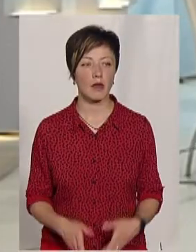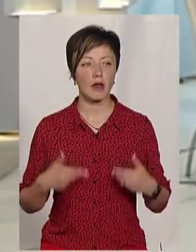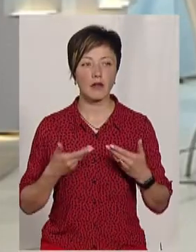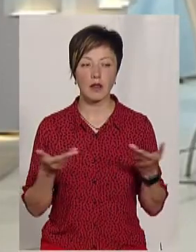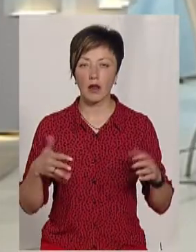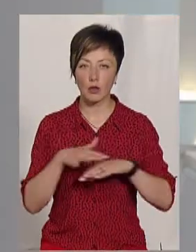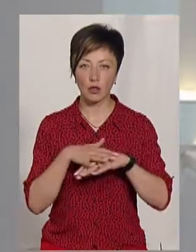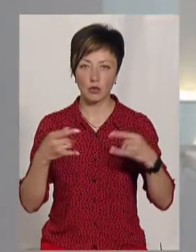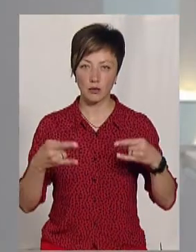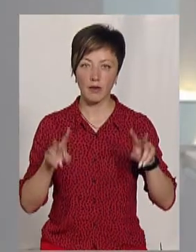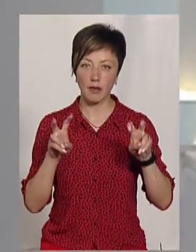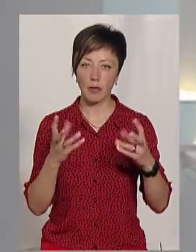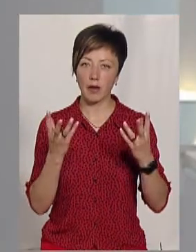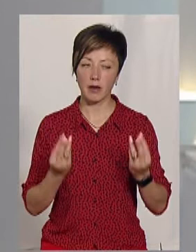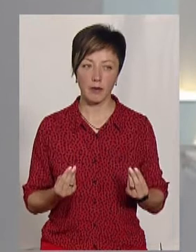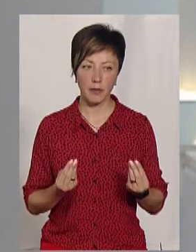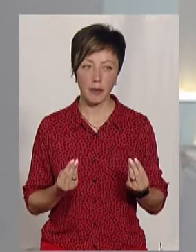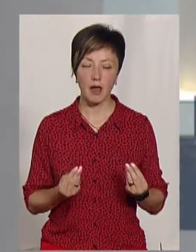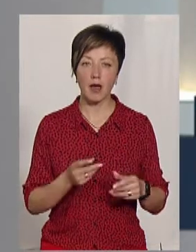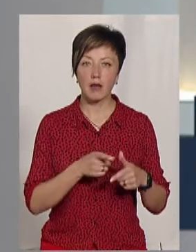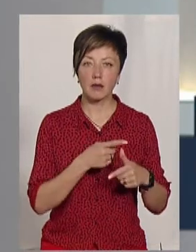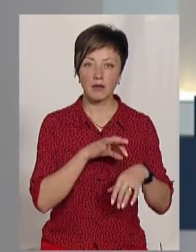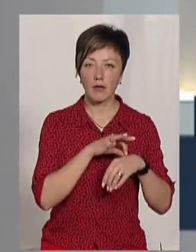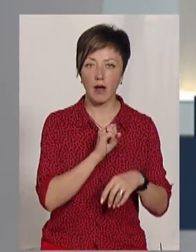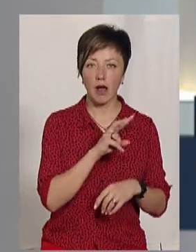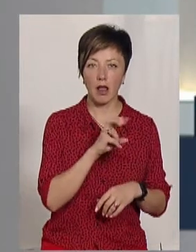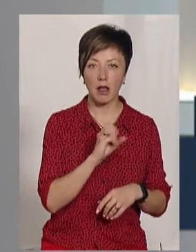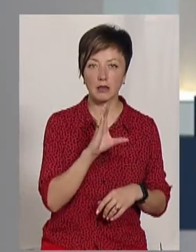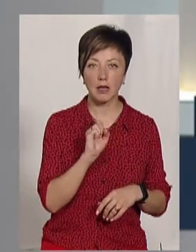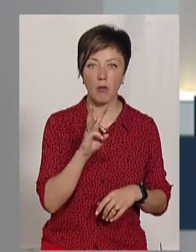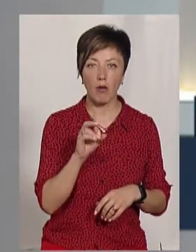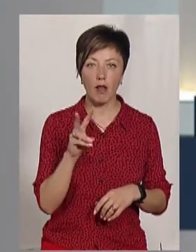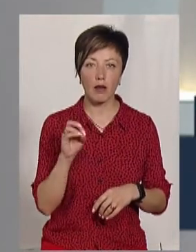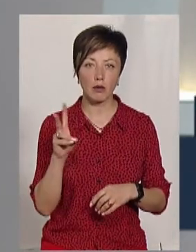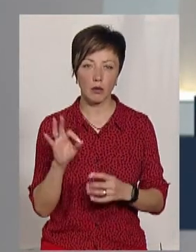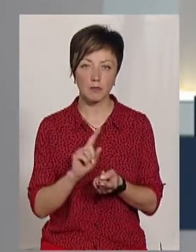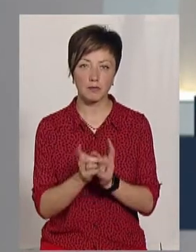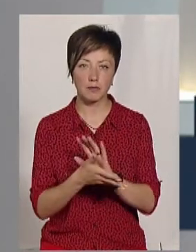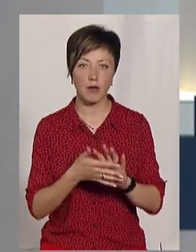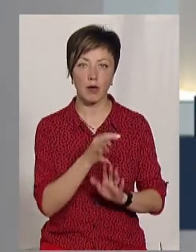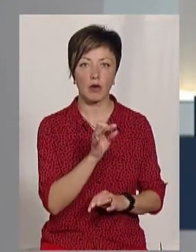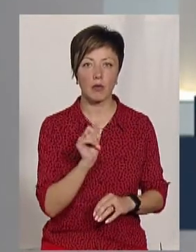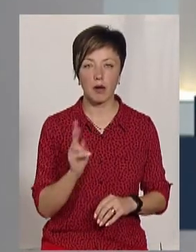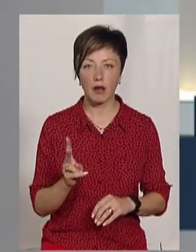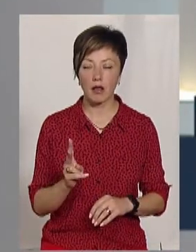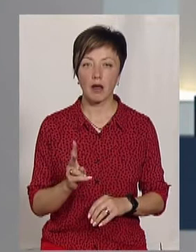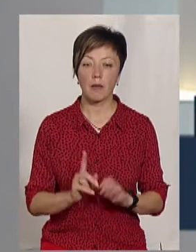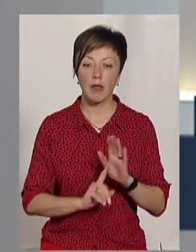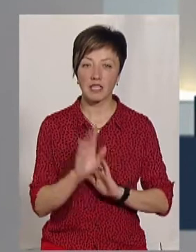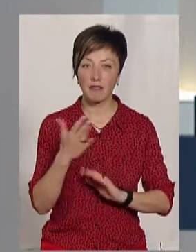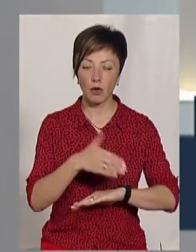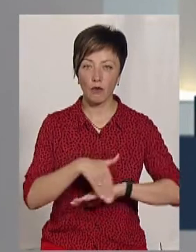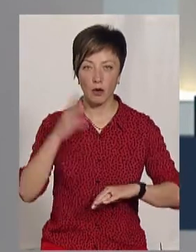Вітаю на Суспільному. Це тема дня. Мене звати Алла Самойленко, на жестову мову перекладає Ольга Рибак. З